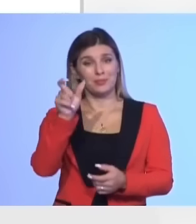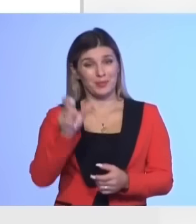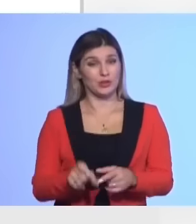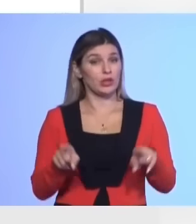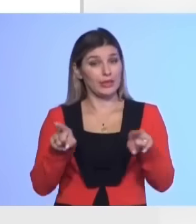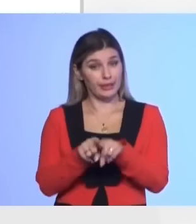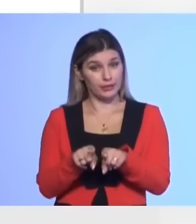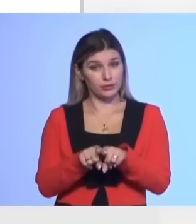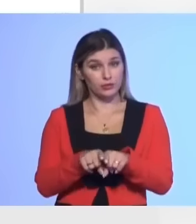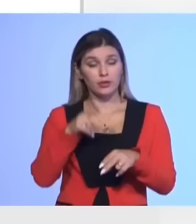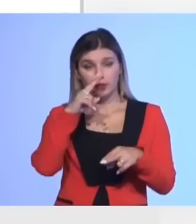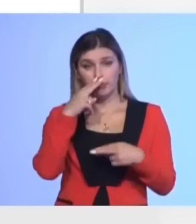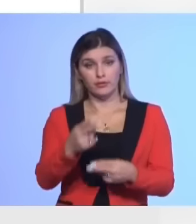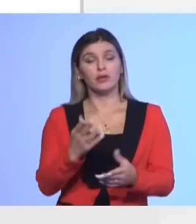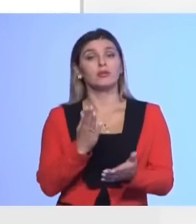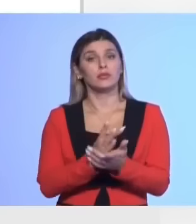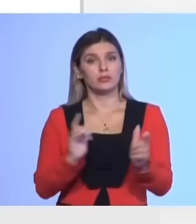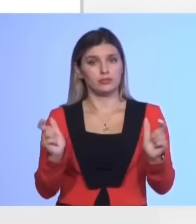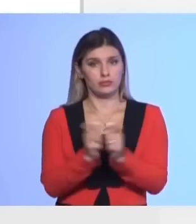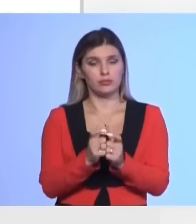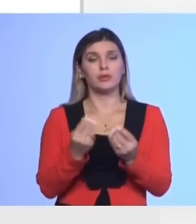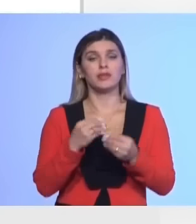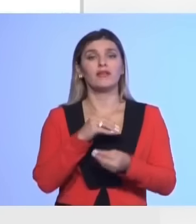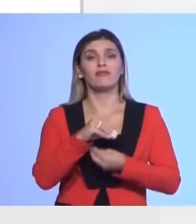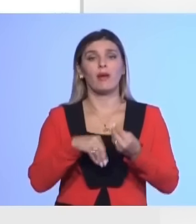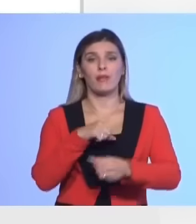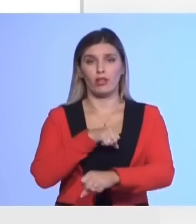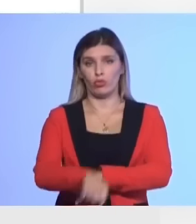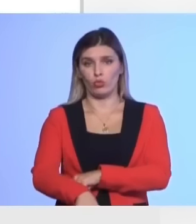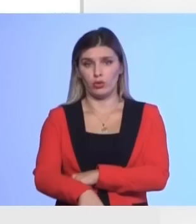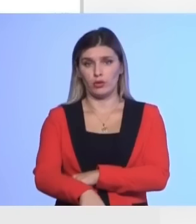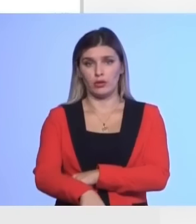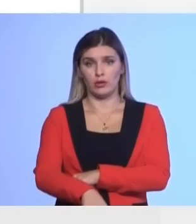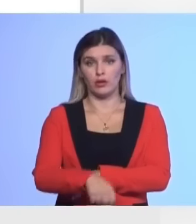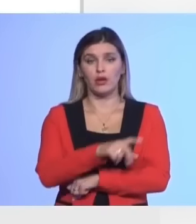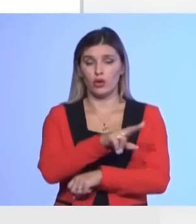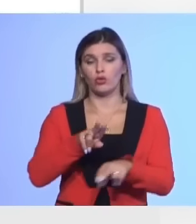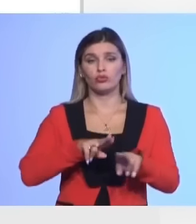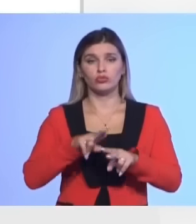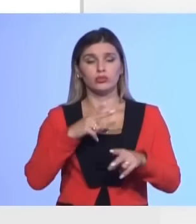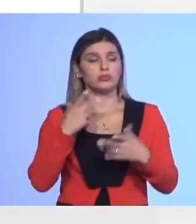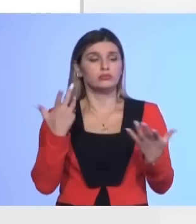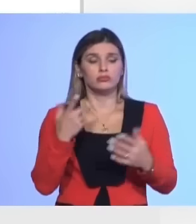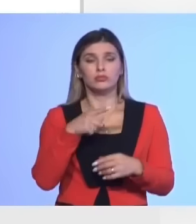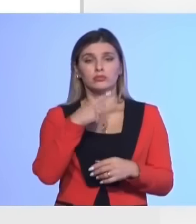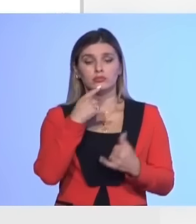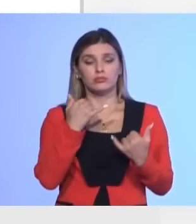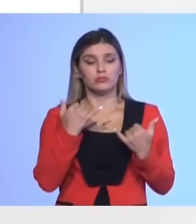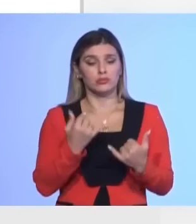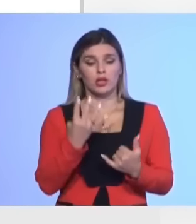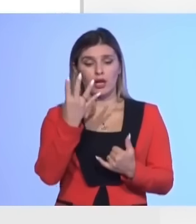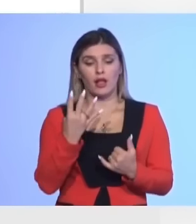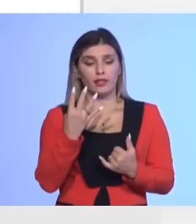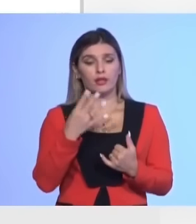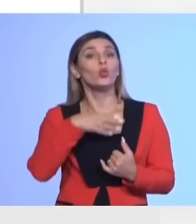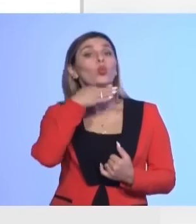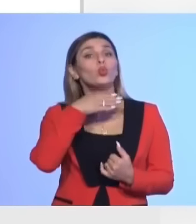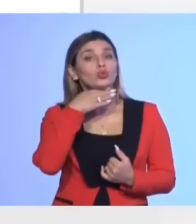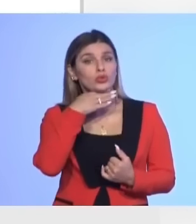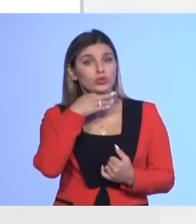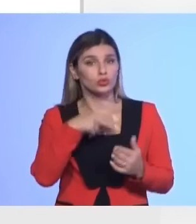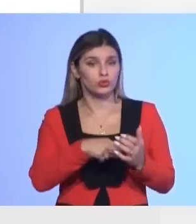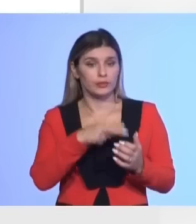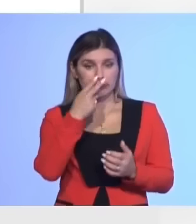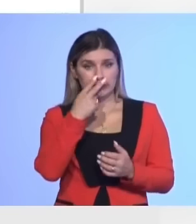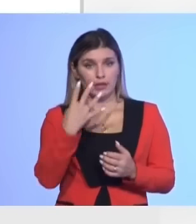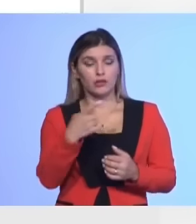të dyshuarin për veprën penale dhunë në familje. Sipas prokurorisë, më 4 gusht të këtij viti, prokurori i shtetit ka ngritur